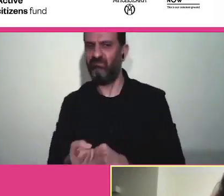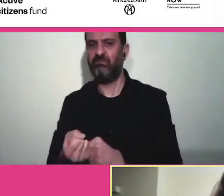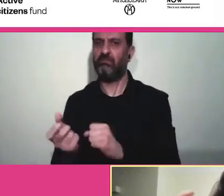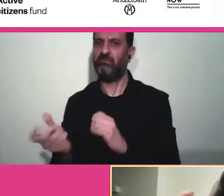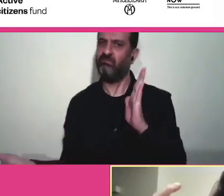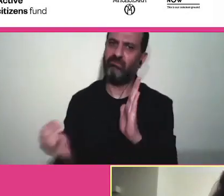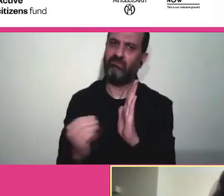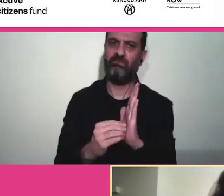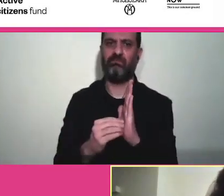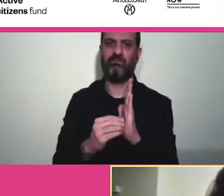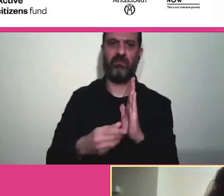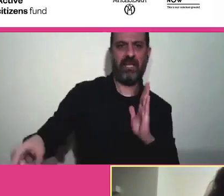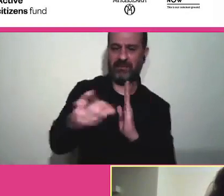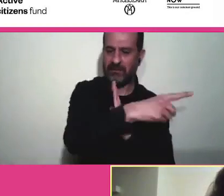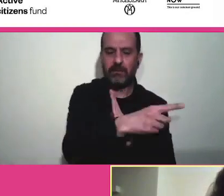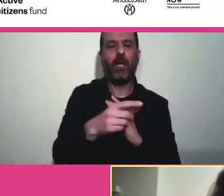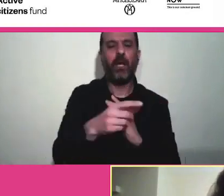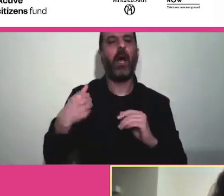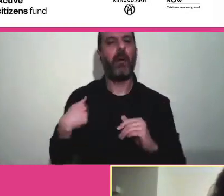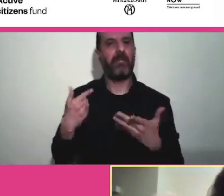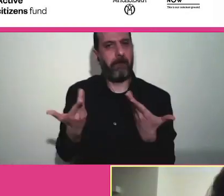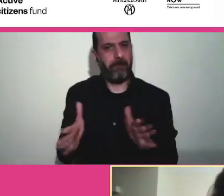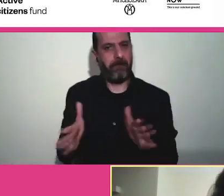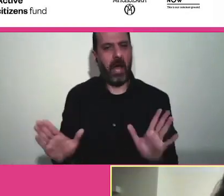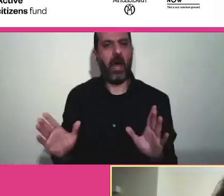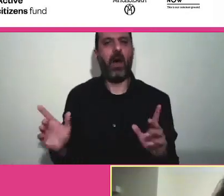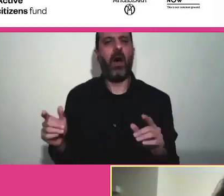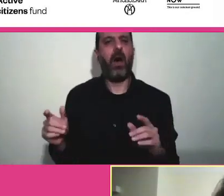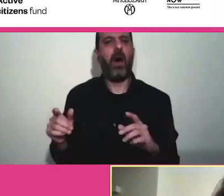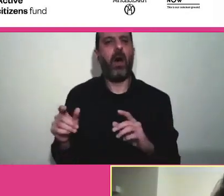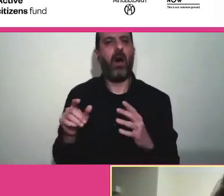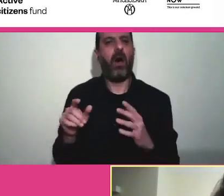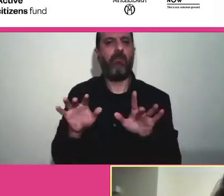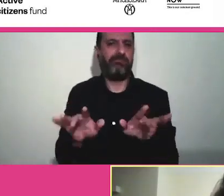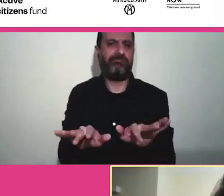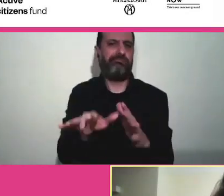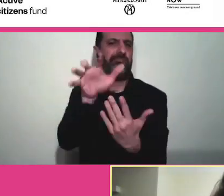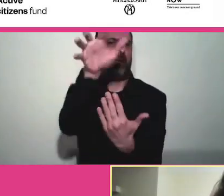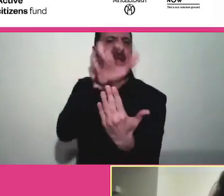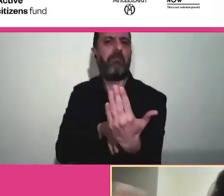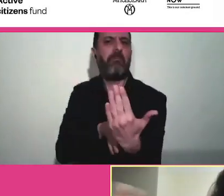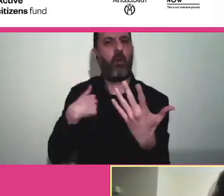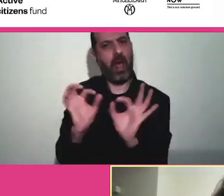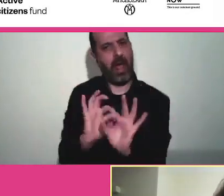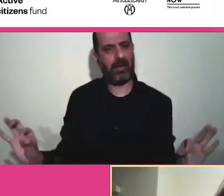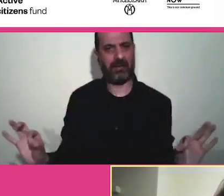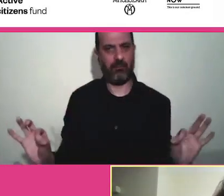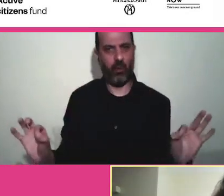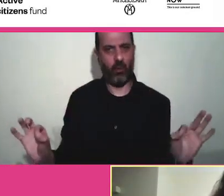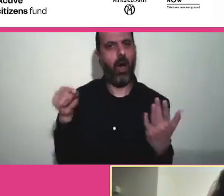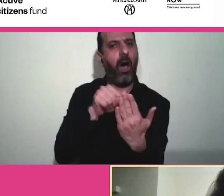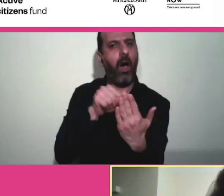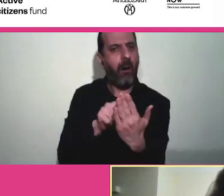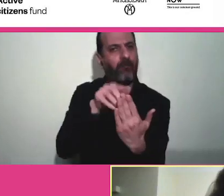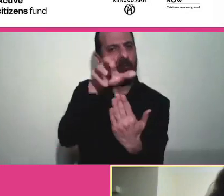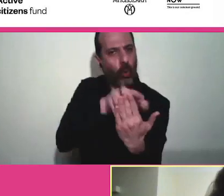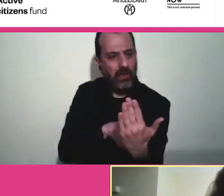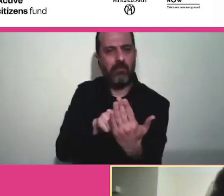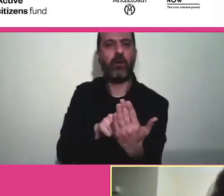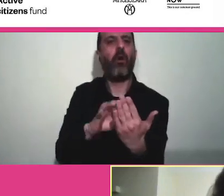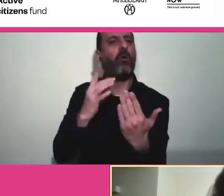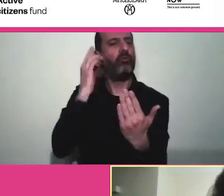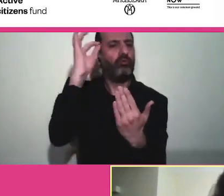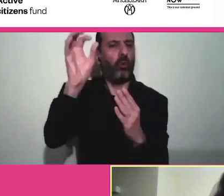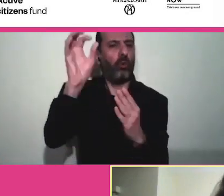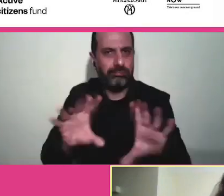έχουμε ετοιμάσει ένα έτσι κειμενάκι και οθούμε όλους σας να συμμετάσχετε σε